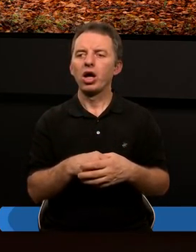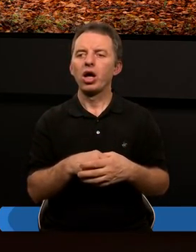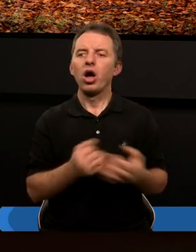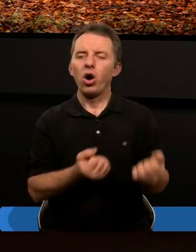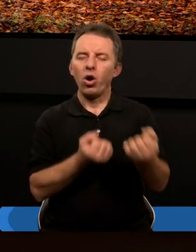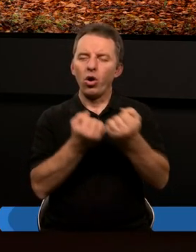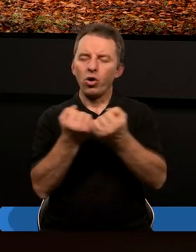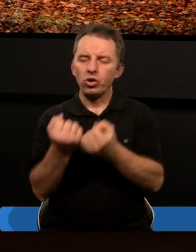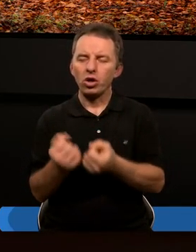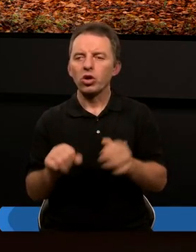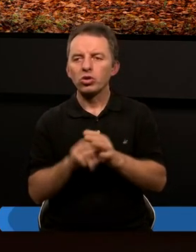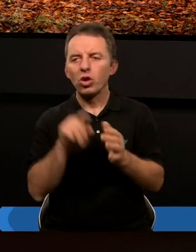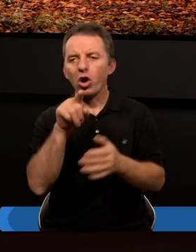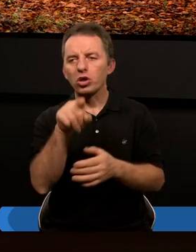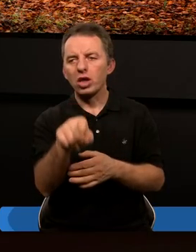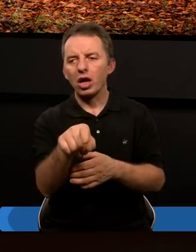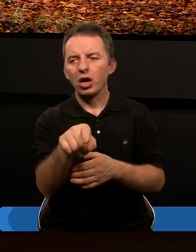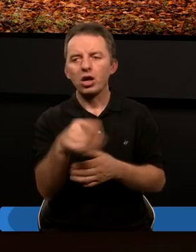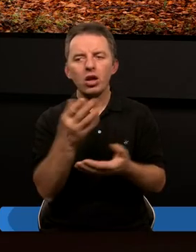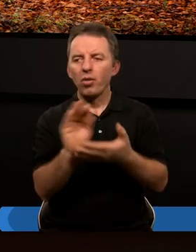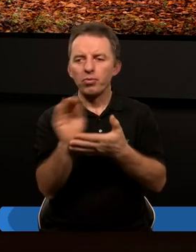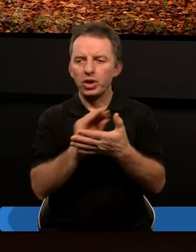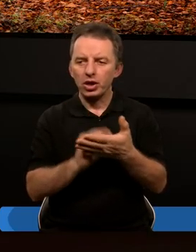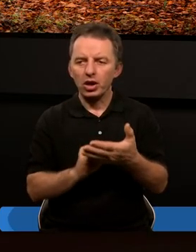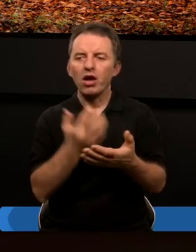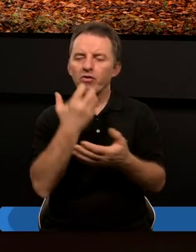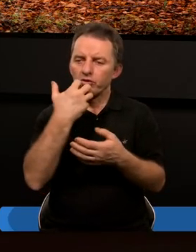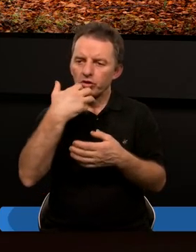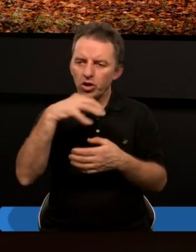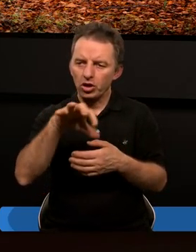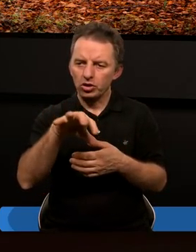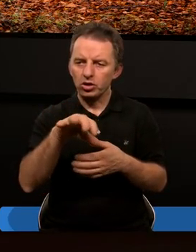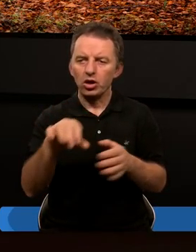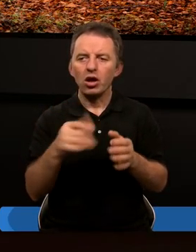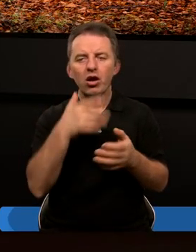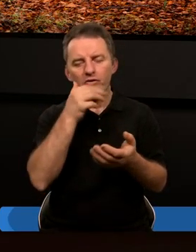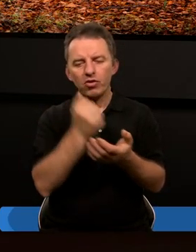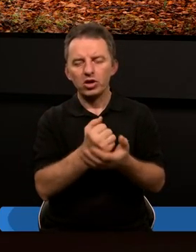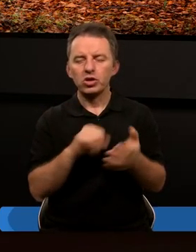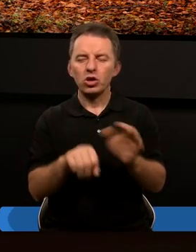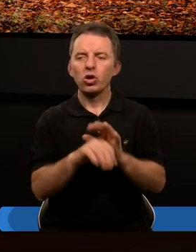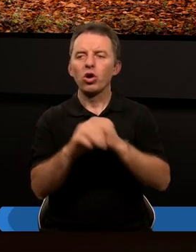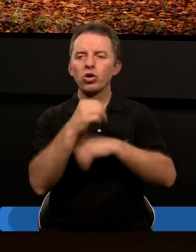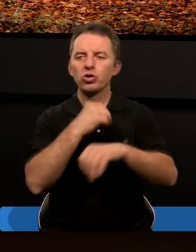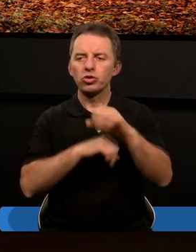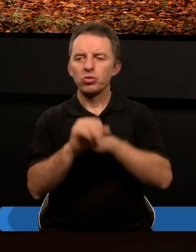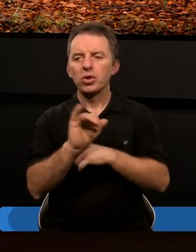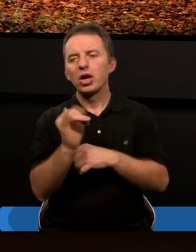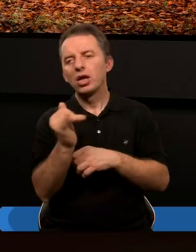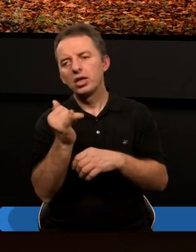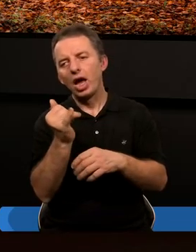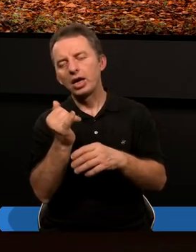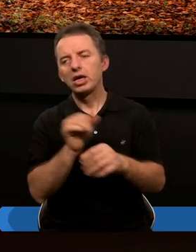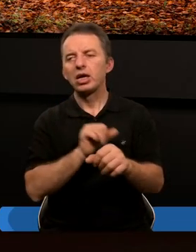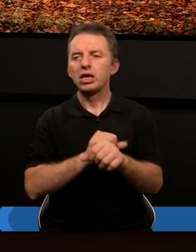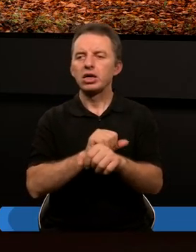Odnosząc się do tego nieco, co pisał wcześniej w liście do Rzymian. Jaki jest